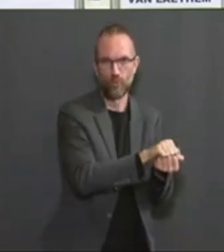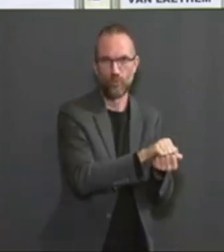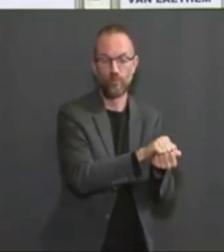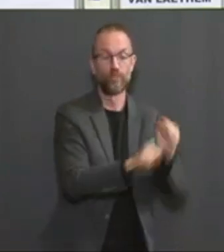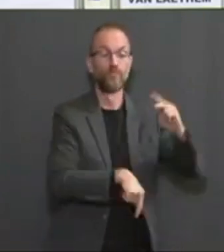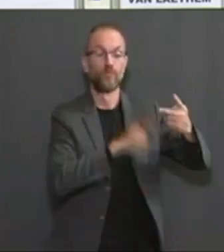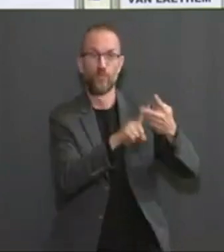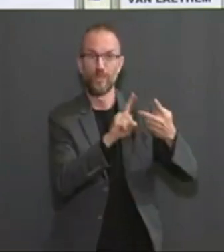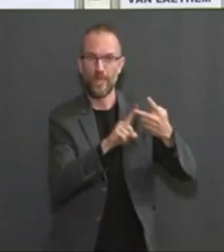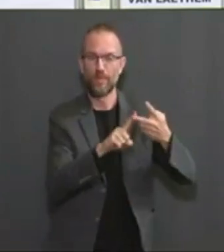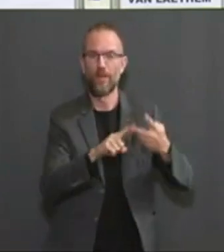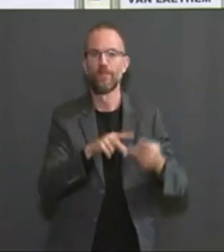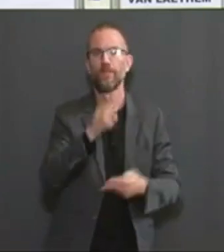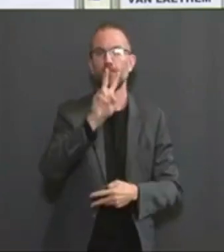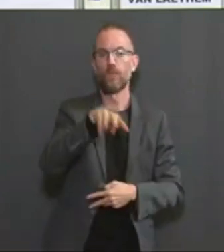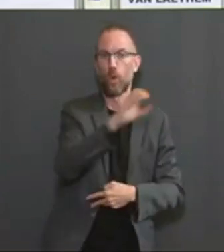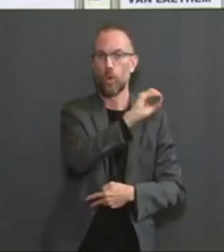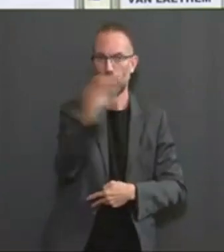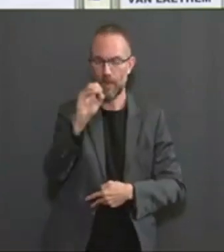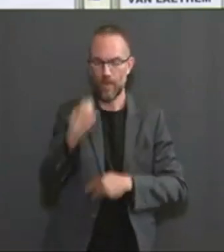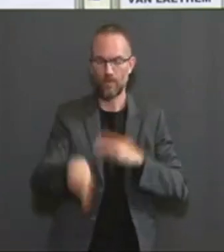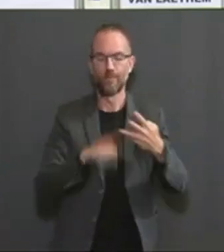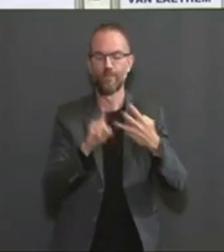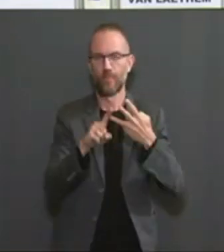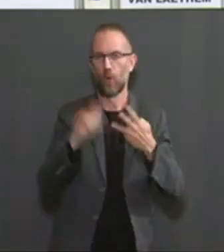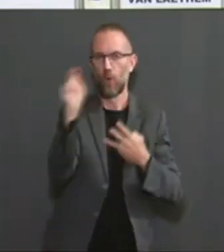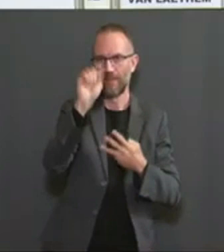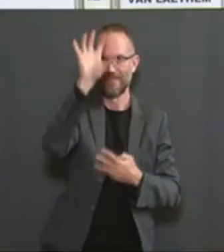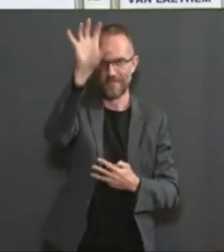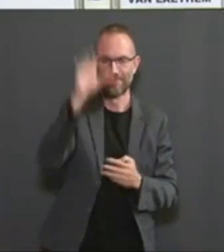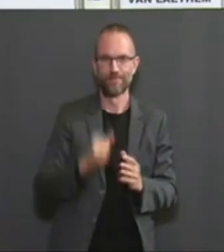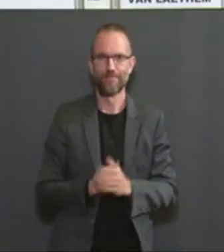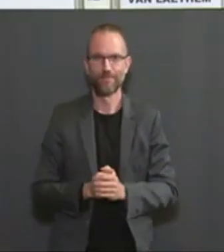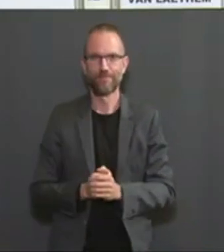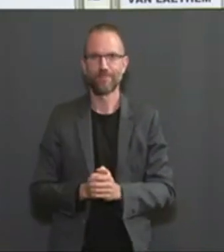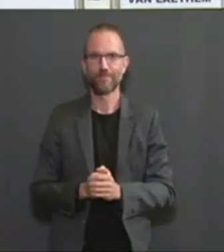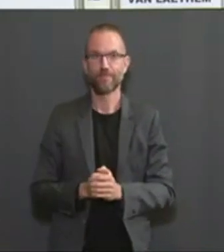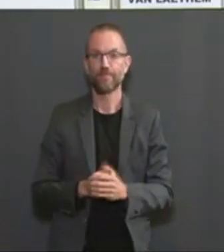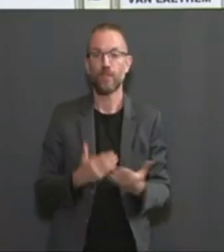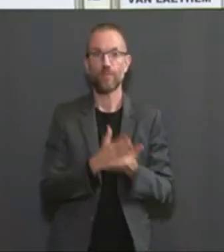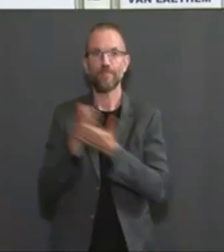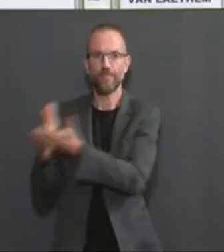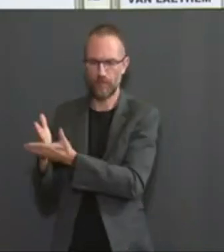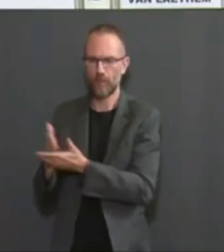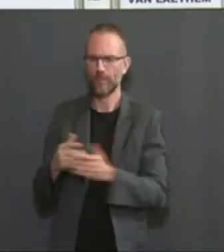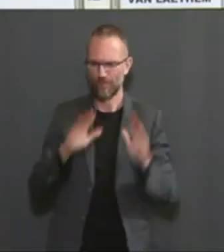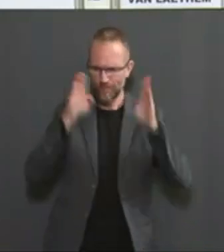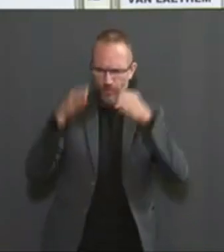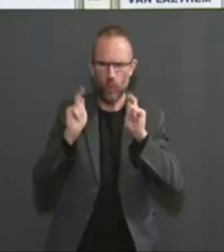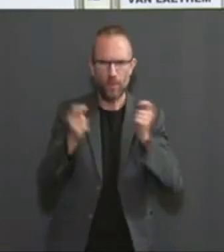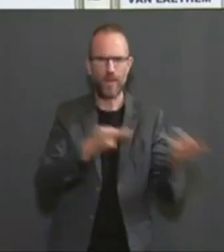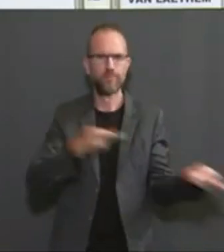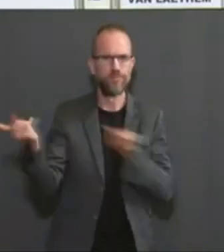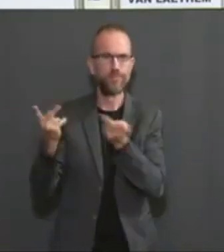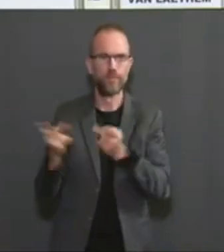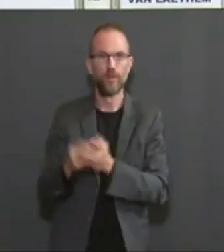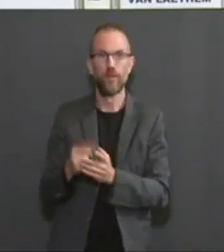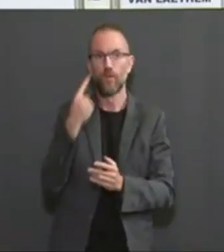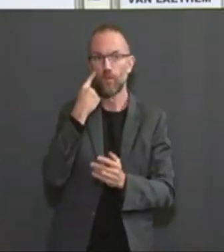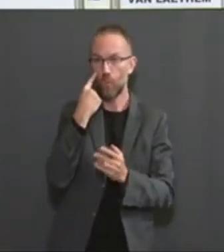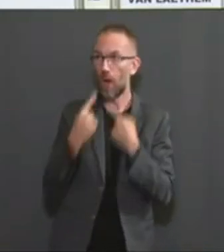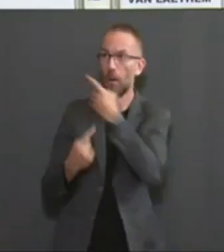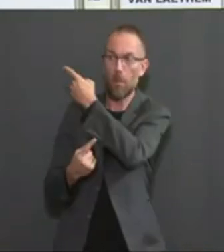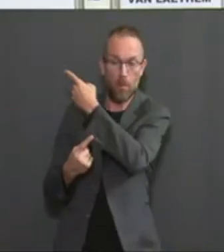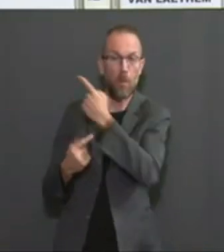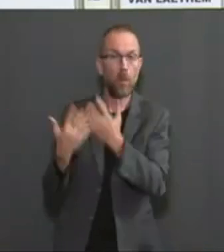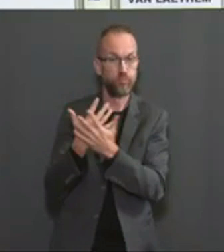d'Anvers. Maintenant, concernant les nouvelles hospitalisations, on a une diminution, comme vous le voyez sur la carte,